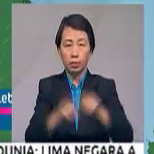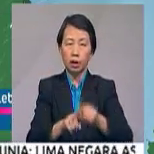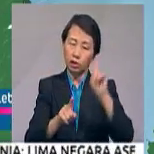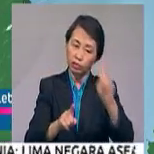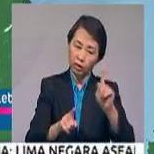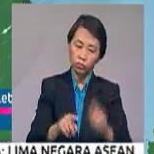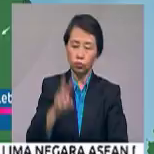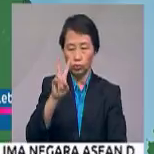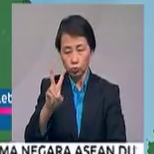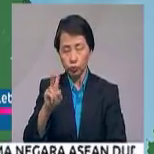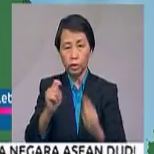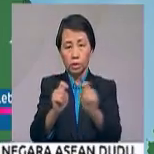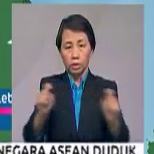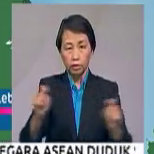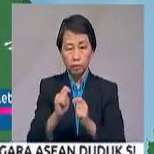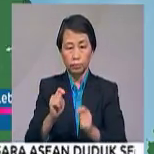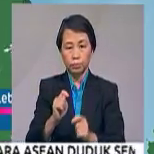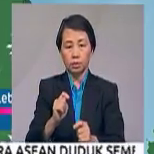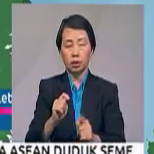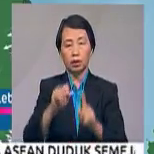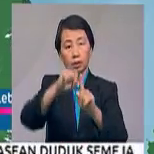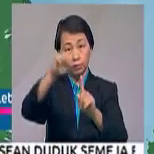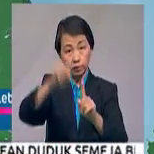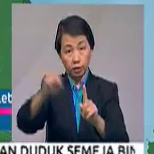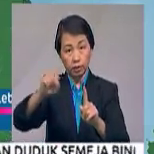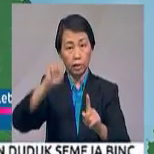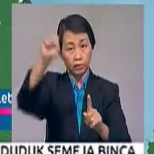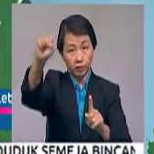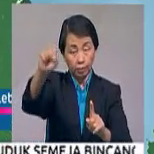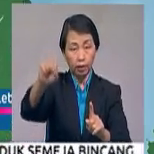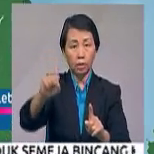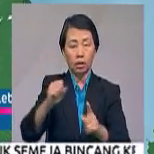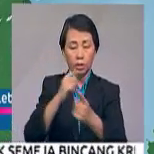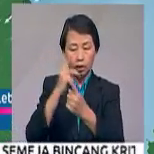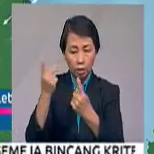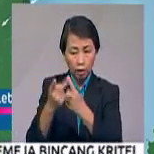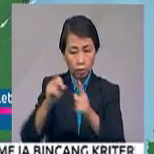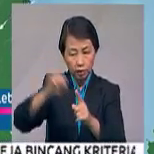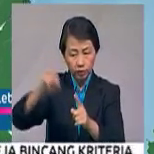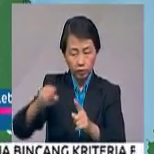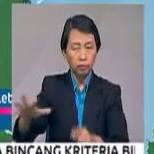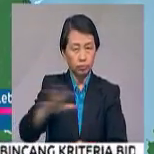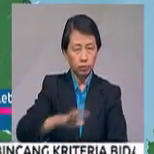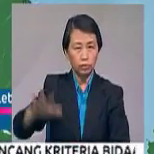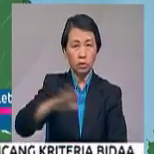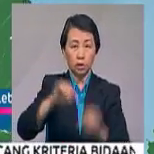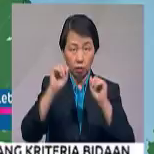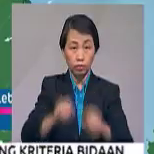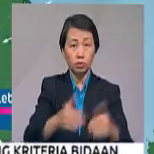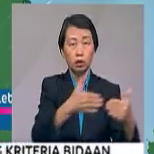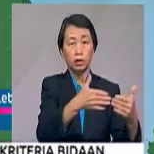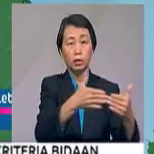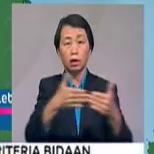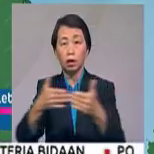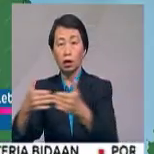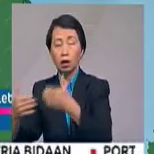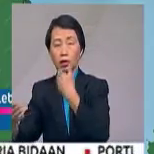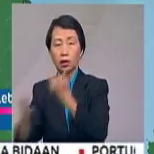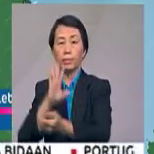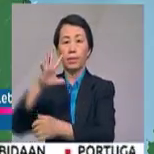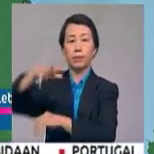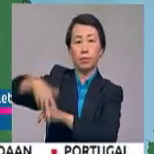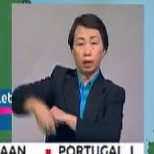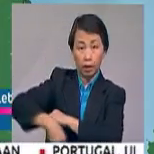dua tempat melibatkan bahagian Sandakan di Sabah, yang mana keadaan ini juga kami jangkakan boleh berlanjutan sehingga ke